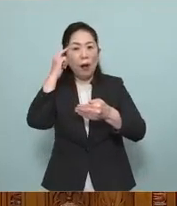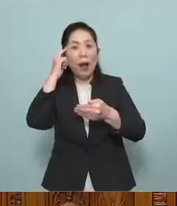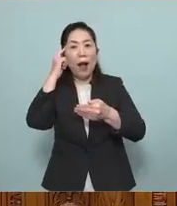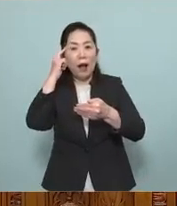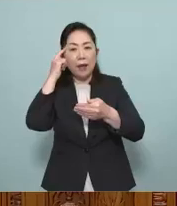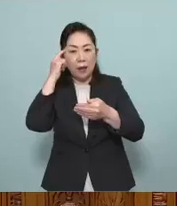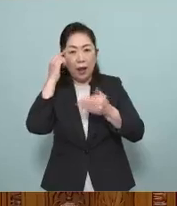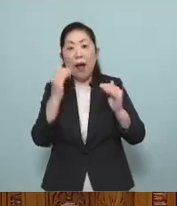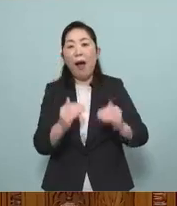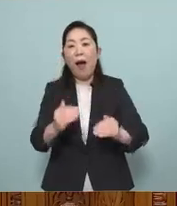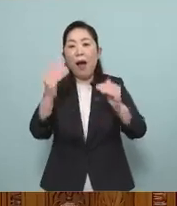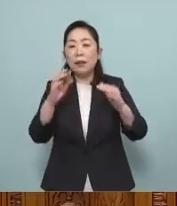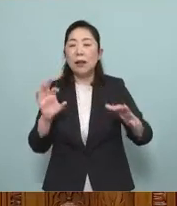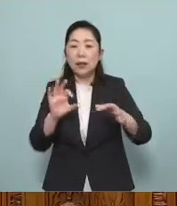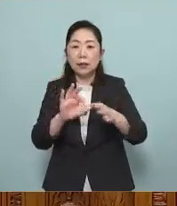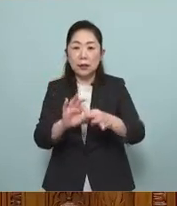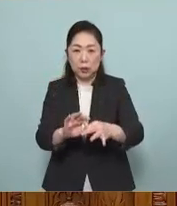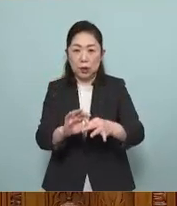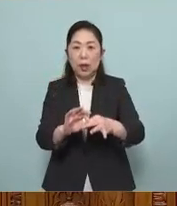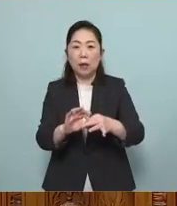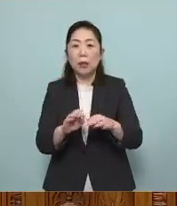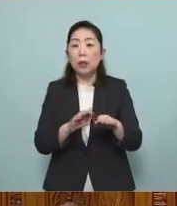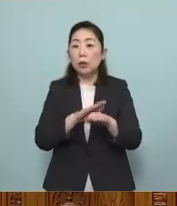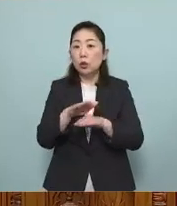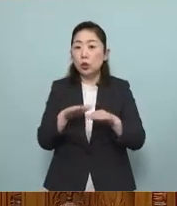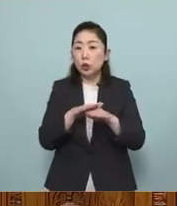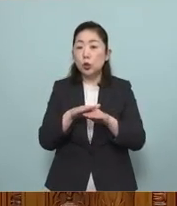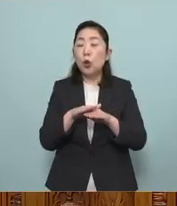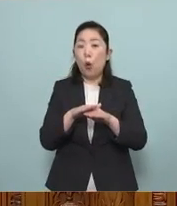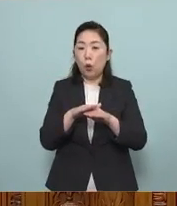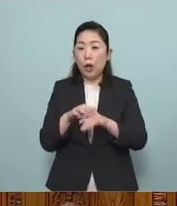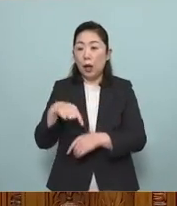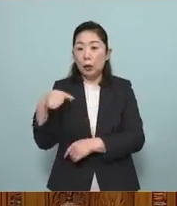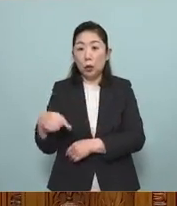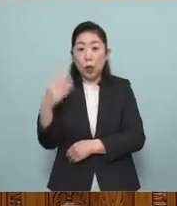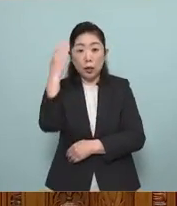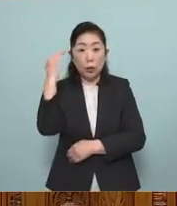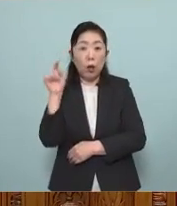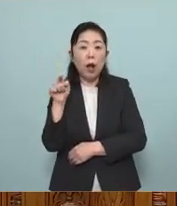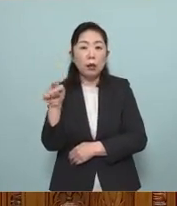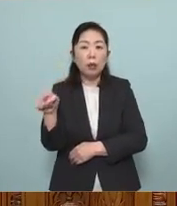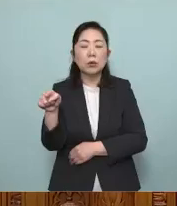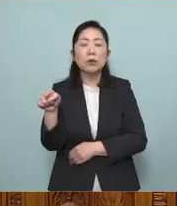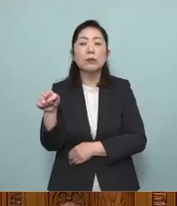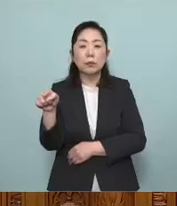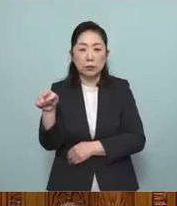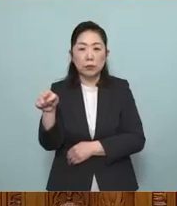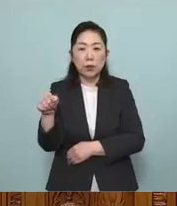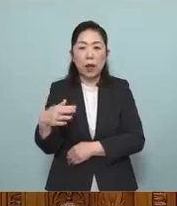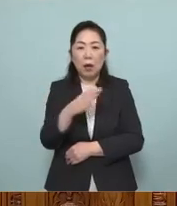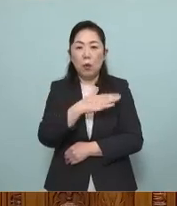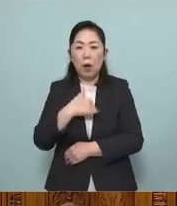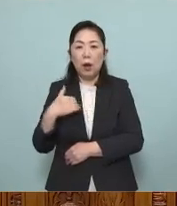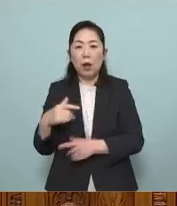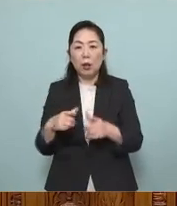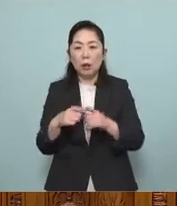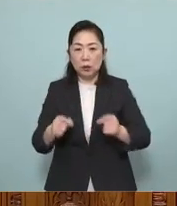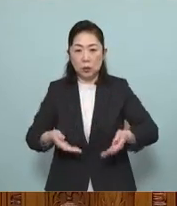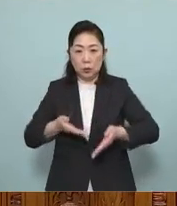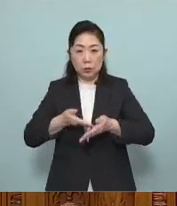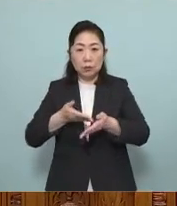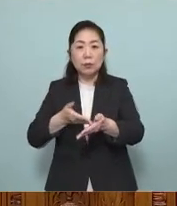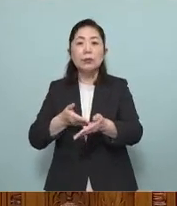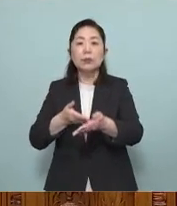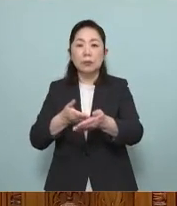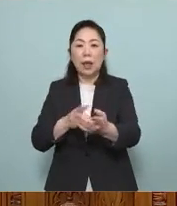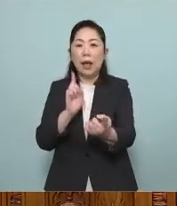きます。重要な隣国である韓国に対しては、我が国の一貫した立場に基づき、適切な対応